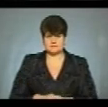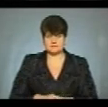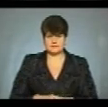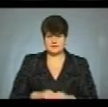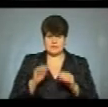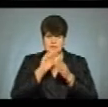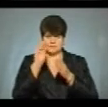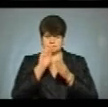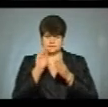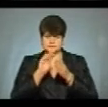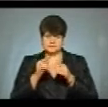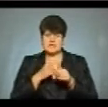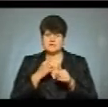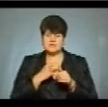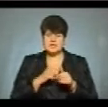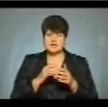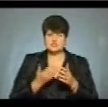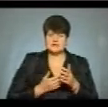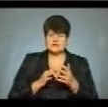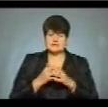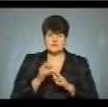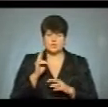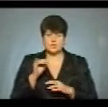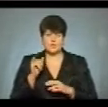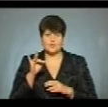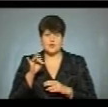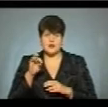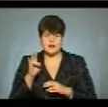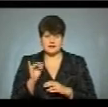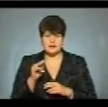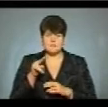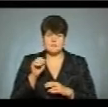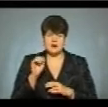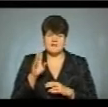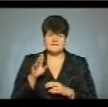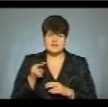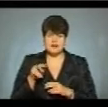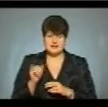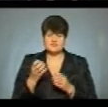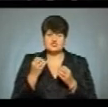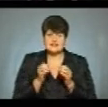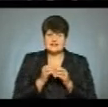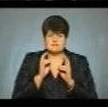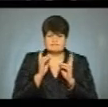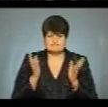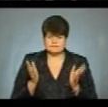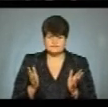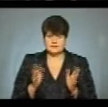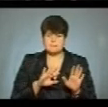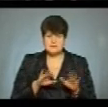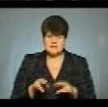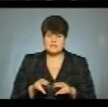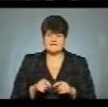На дошці викарбовані імена жителів сіл Курями та Павлів. Ще 10 загиблих – невідомі. Після